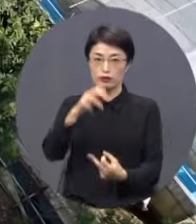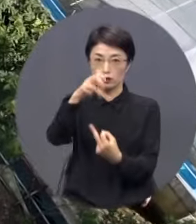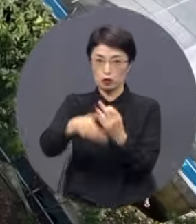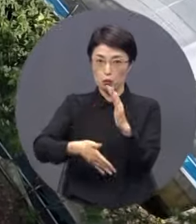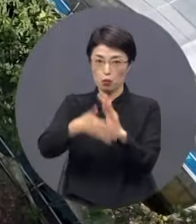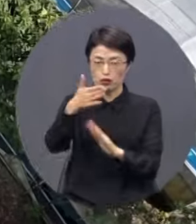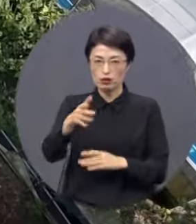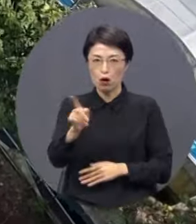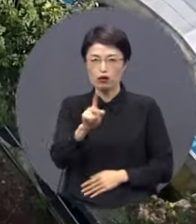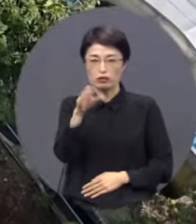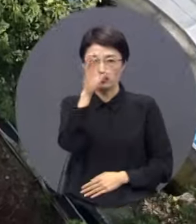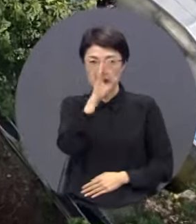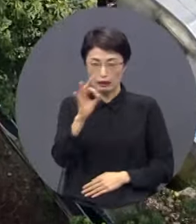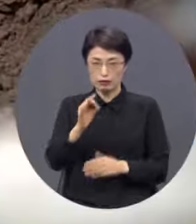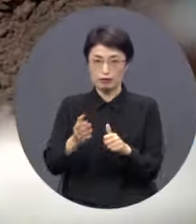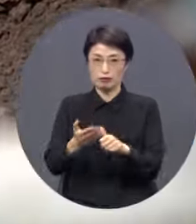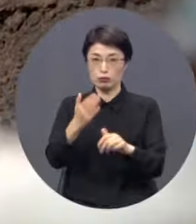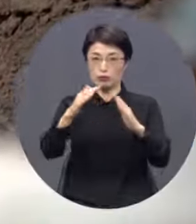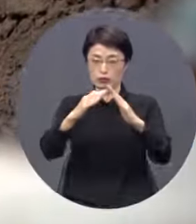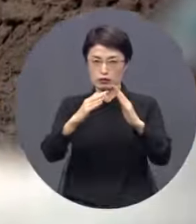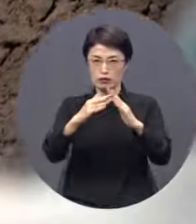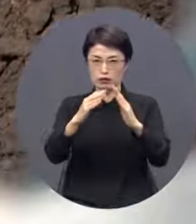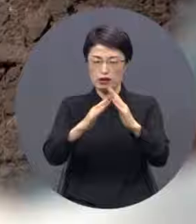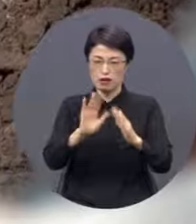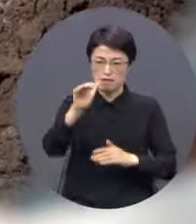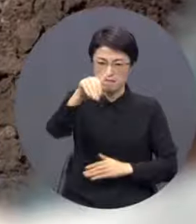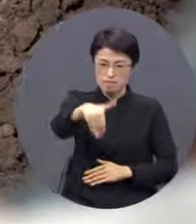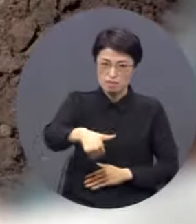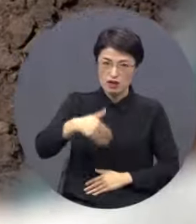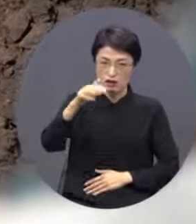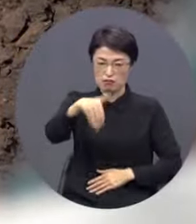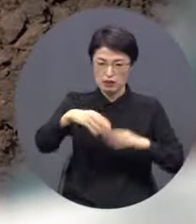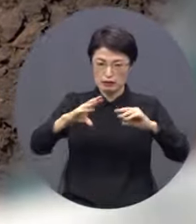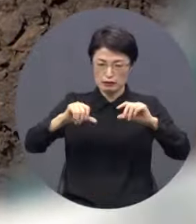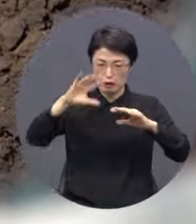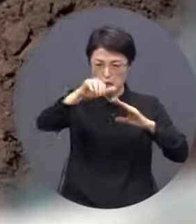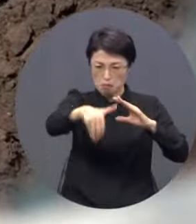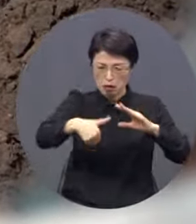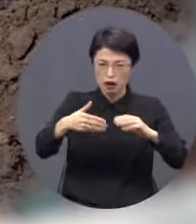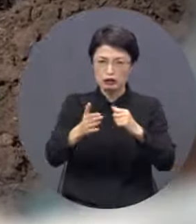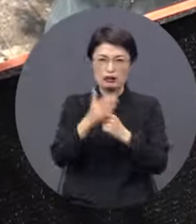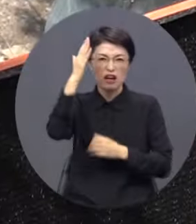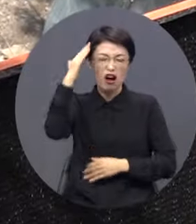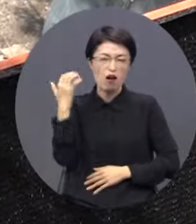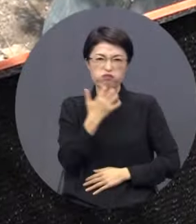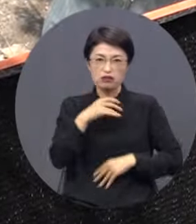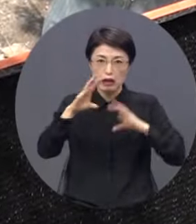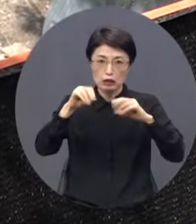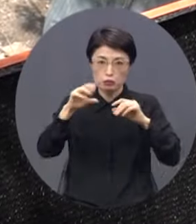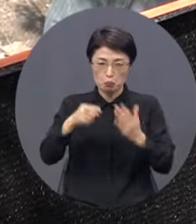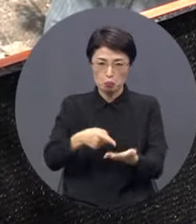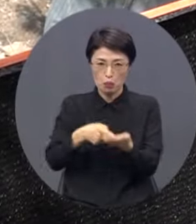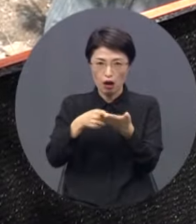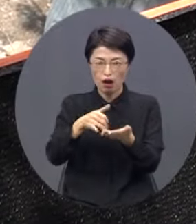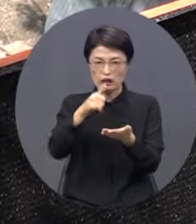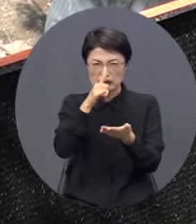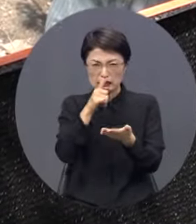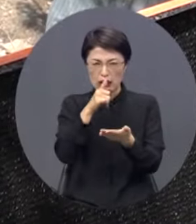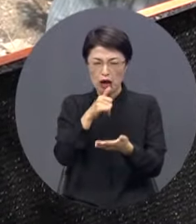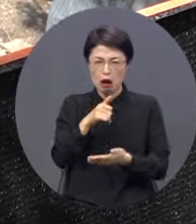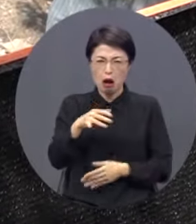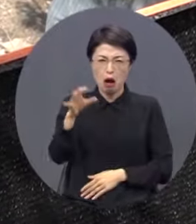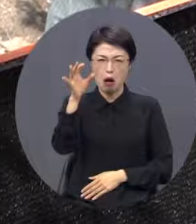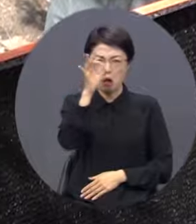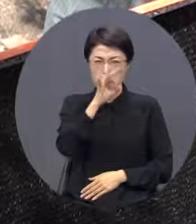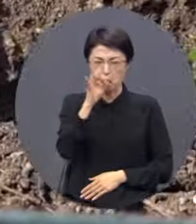서귀포시의 한 양돈장입니다. 굴삭기로 땅을 파내자 검은색 흙이 나오기 시작하면서 가축 분뇨 악취가